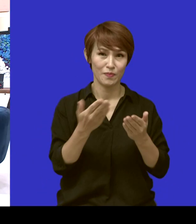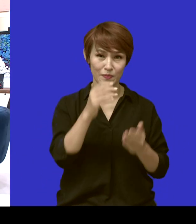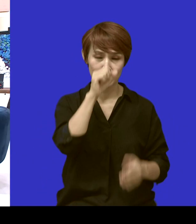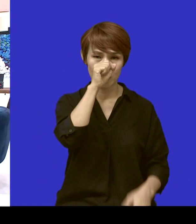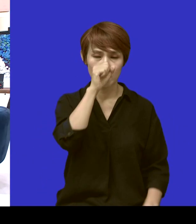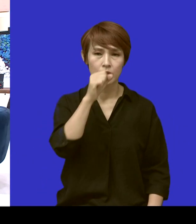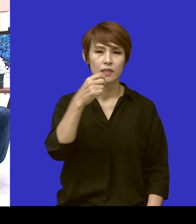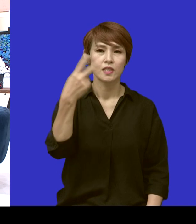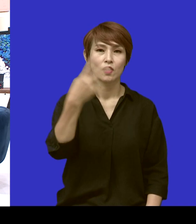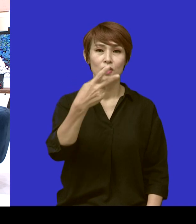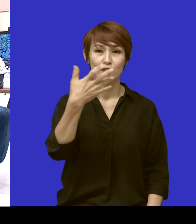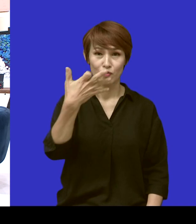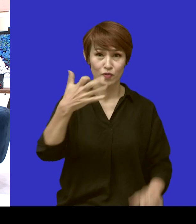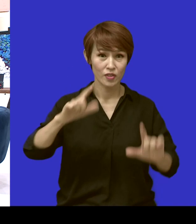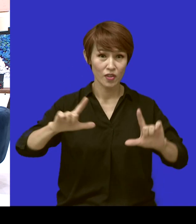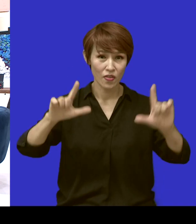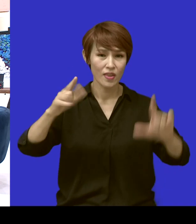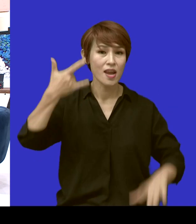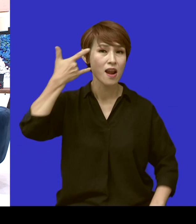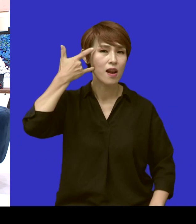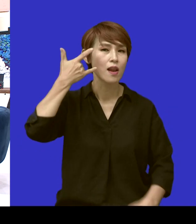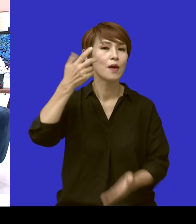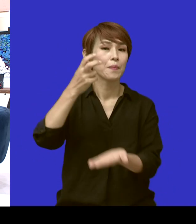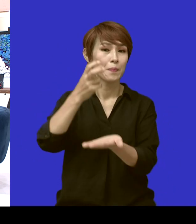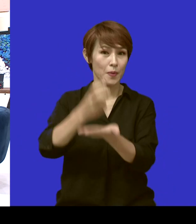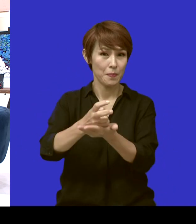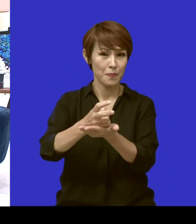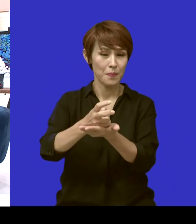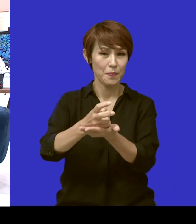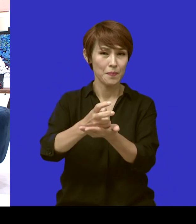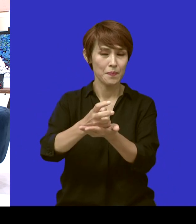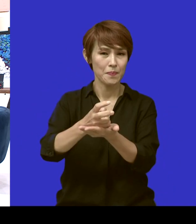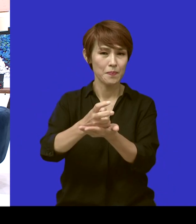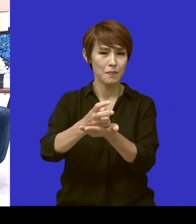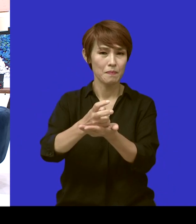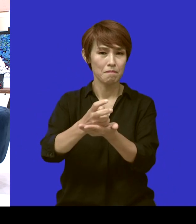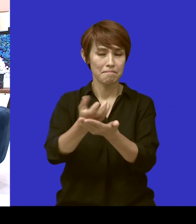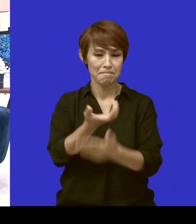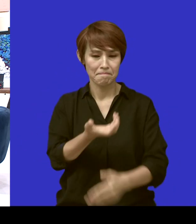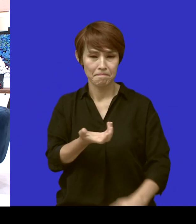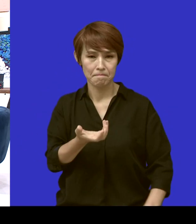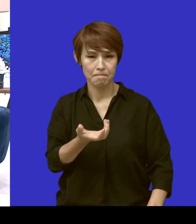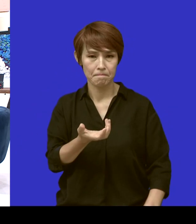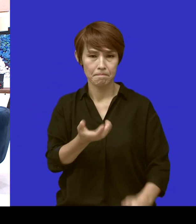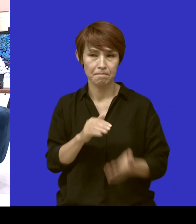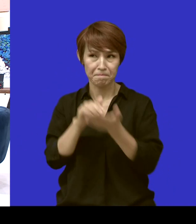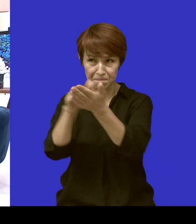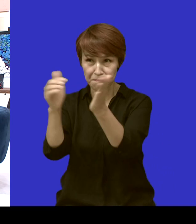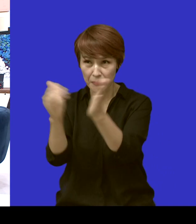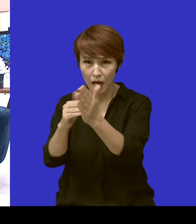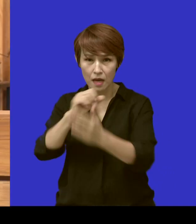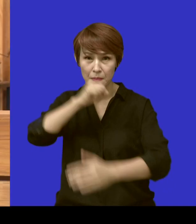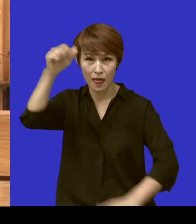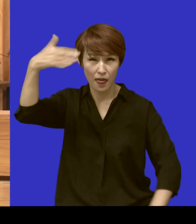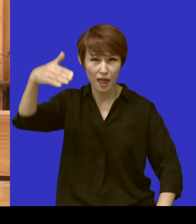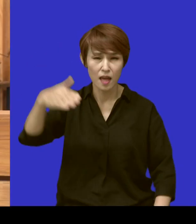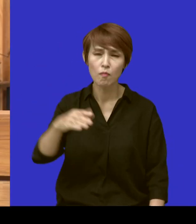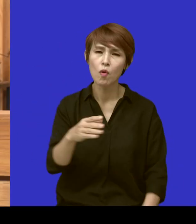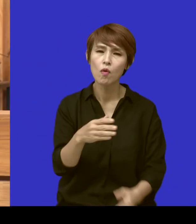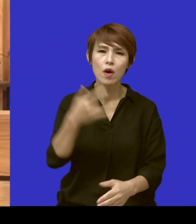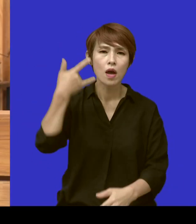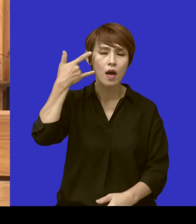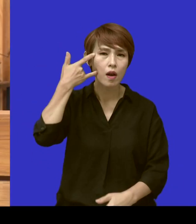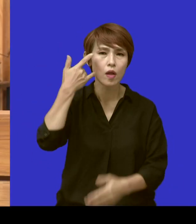이제 2019년에 헬렌 켈러 법이 상정은 됐는데 통과를 하지 못했다고 하던데 어떤